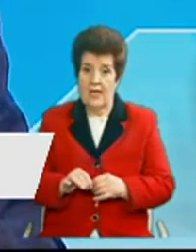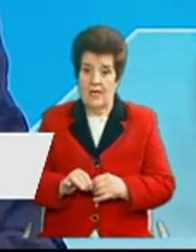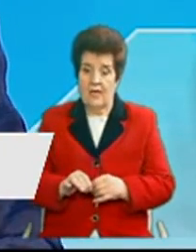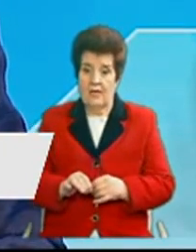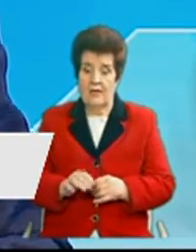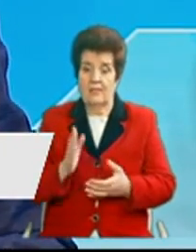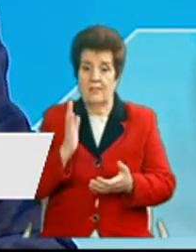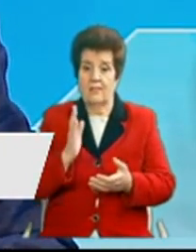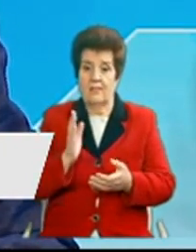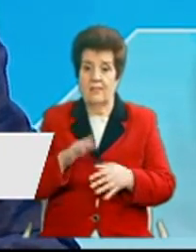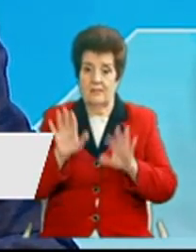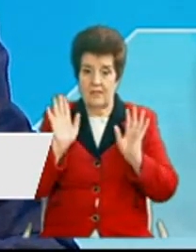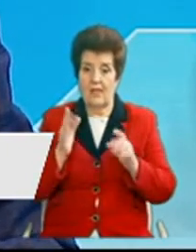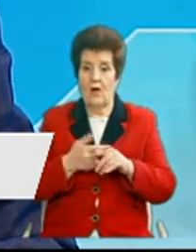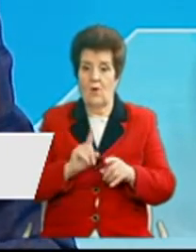momiți de aceste